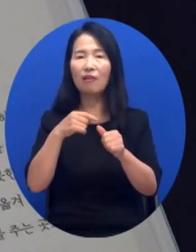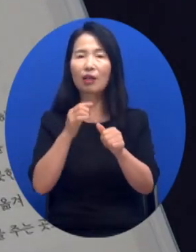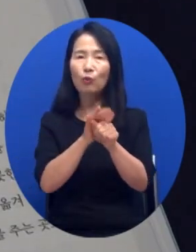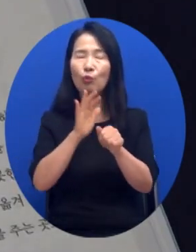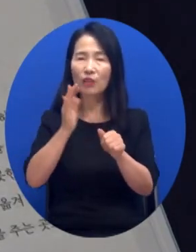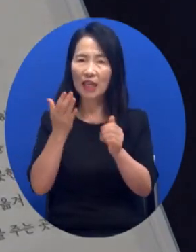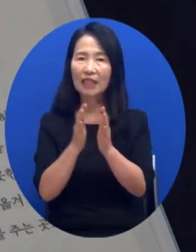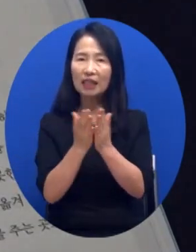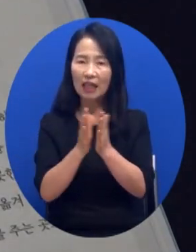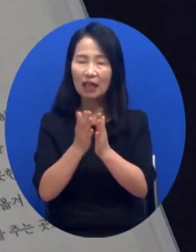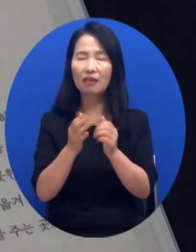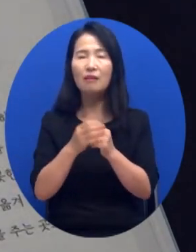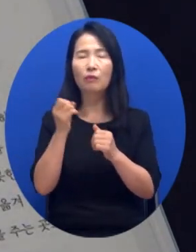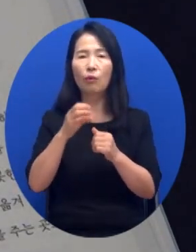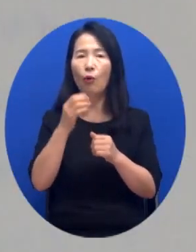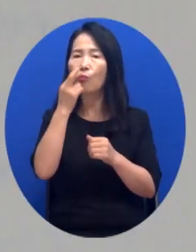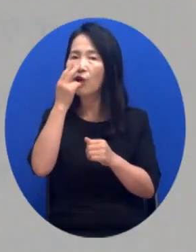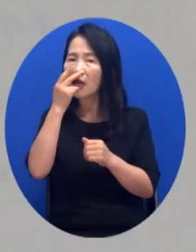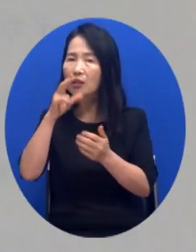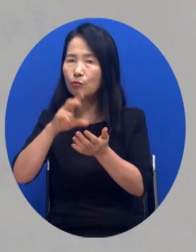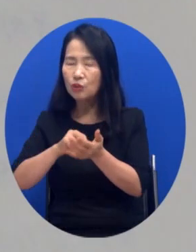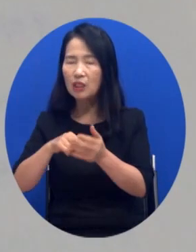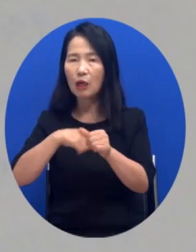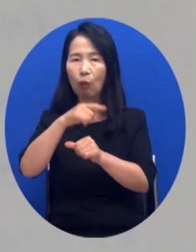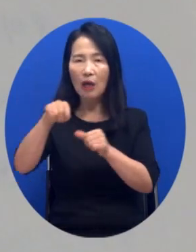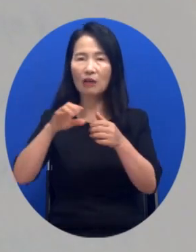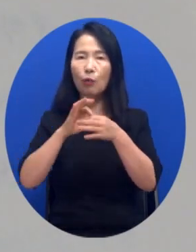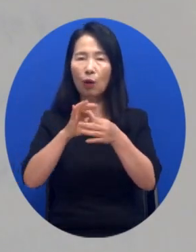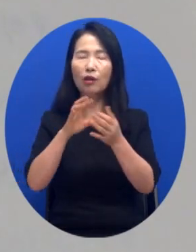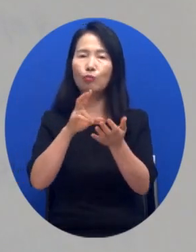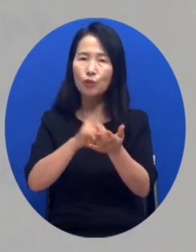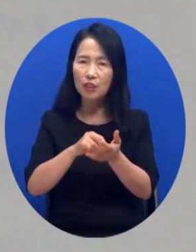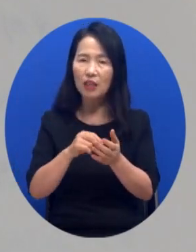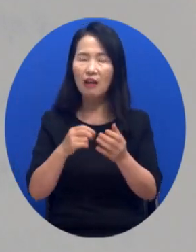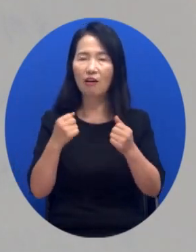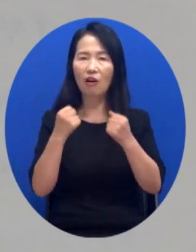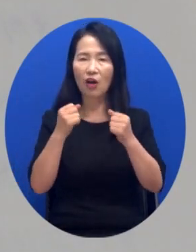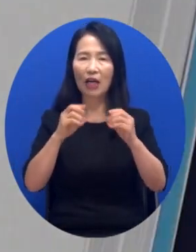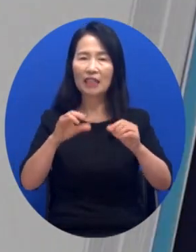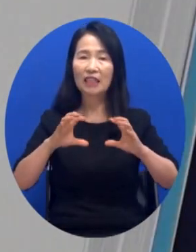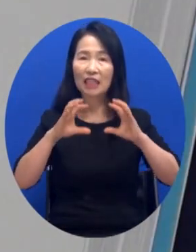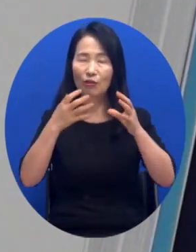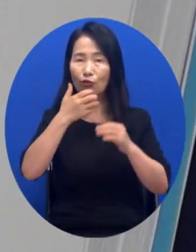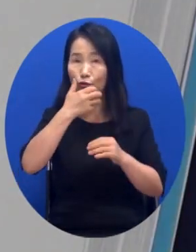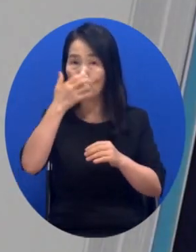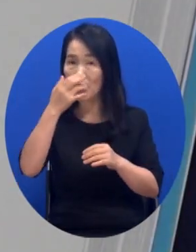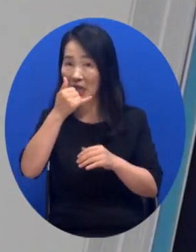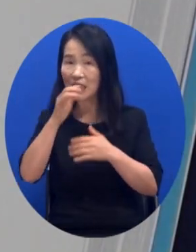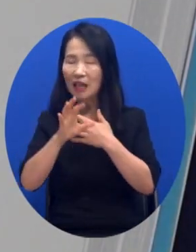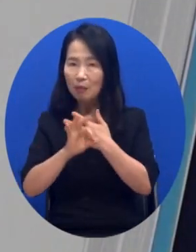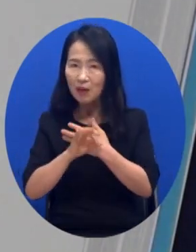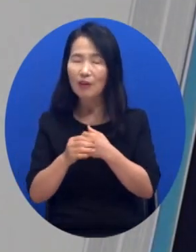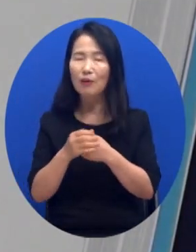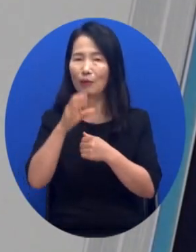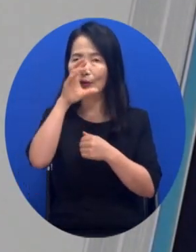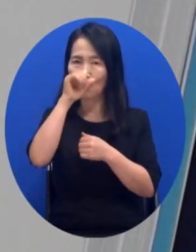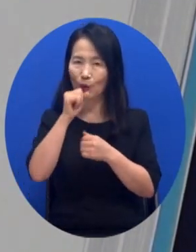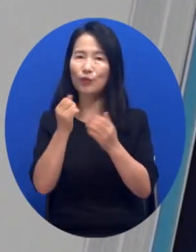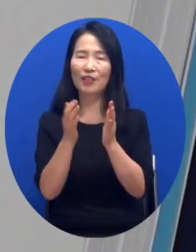더욱 불거진 플라스틱 문제나 환경 관련 이슈, 건강한 지구를 꿈꾸는 독자라면 길잡이가 되어줄 수 있는